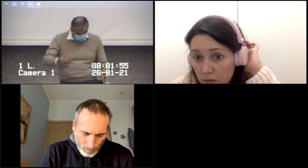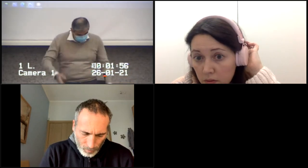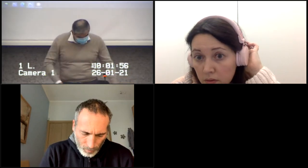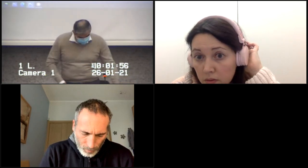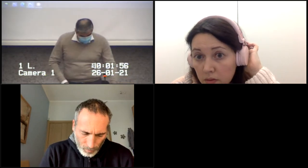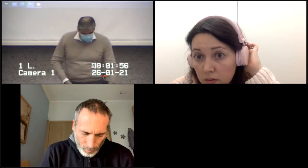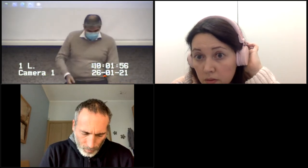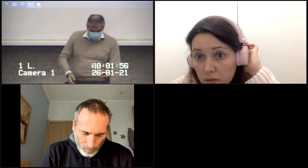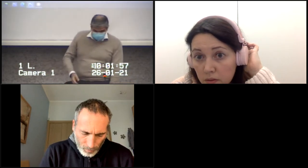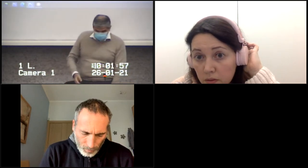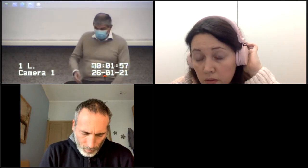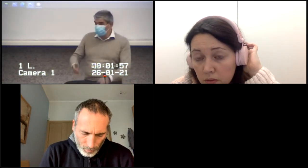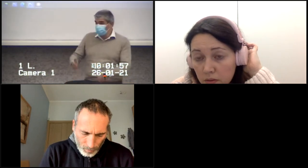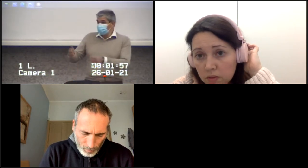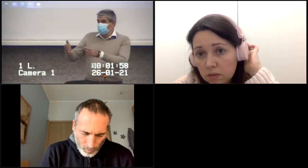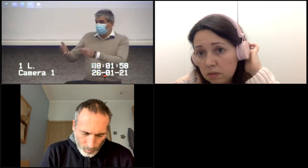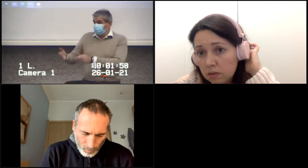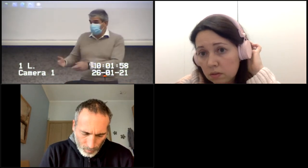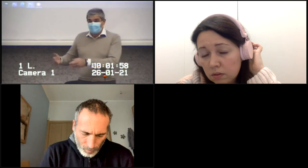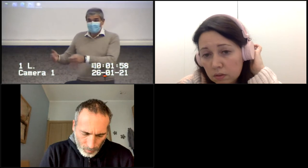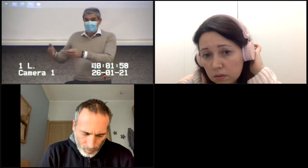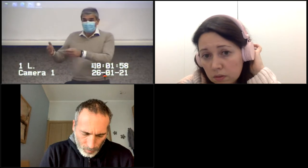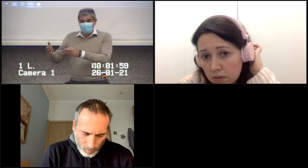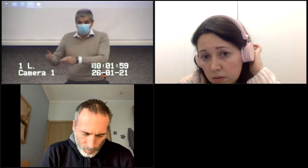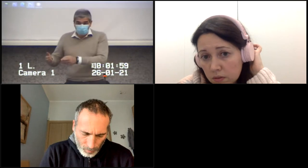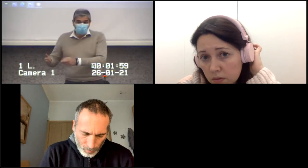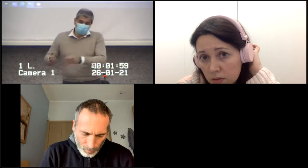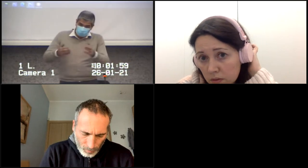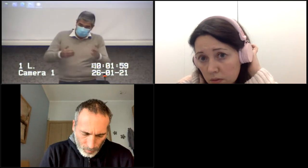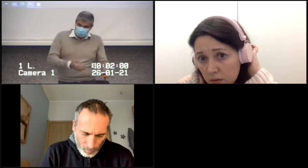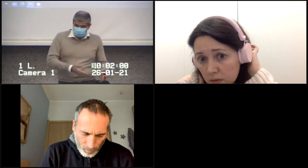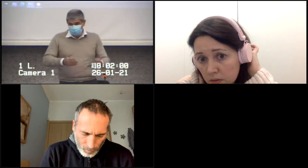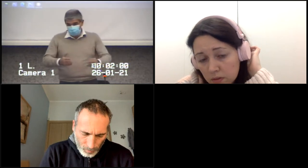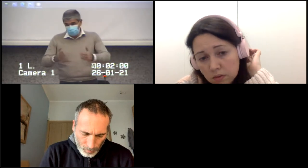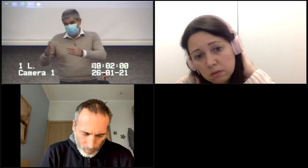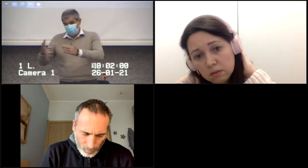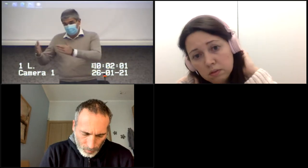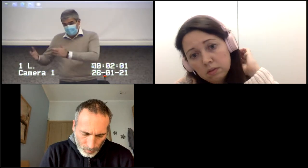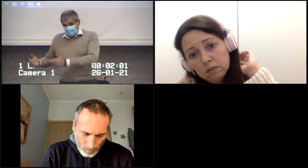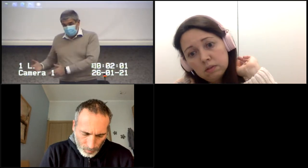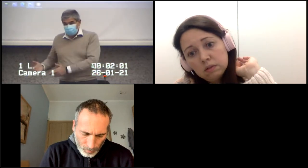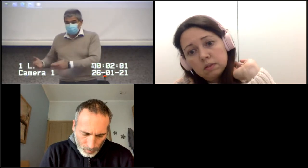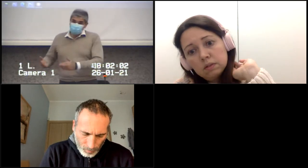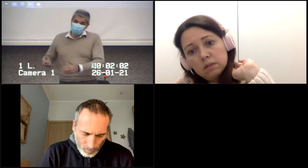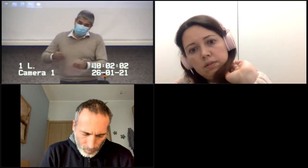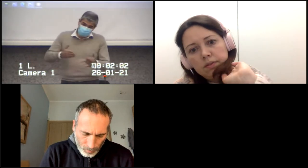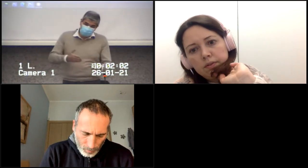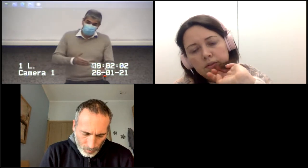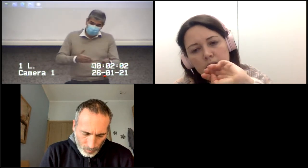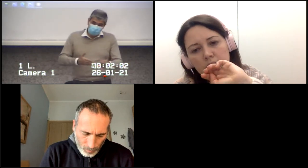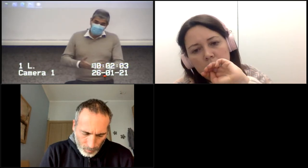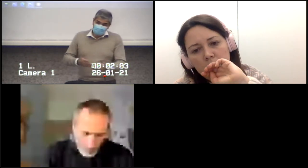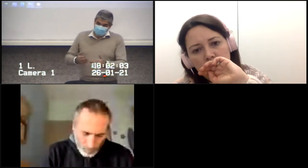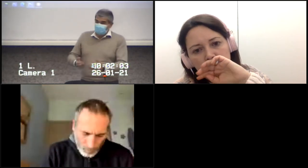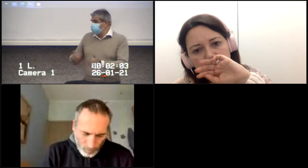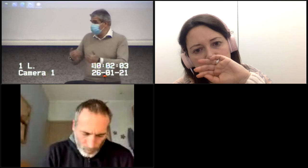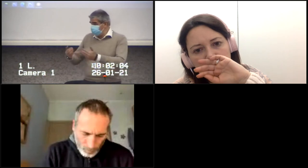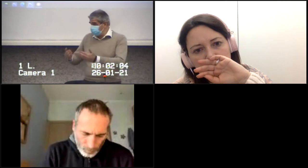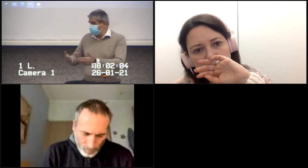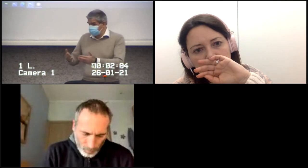investimenti e ovviamente con la vincolo, anche in questo caso essendo investimenti, di destinarli